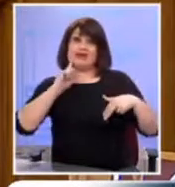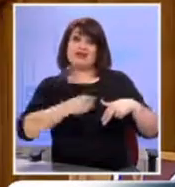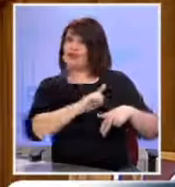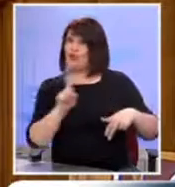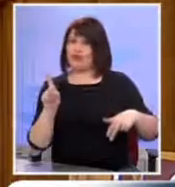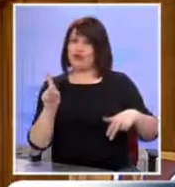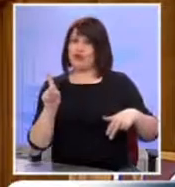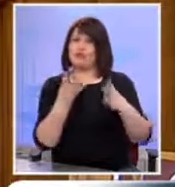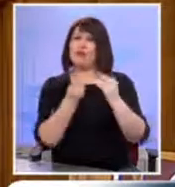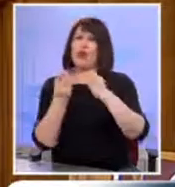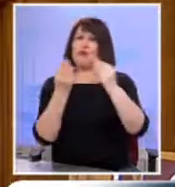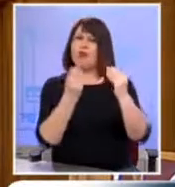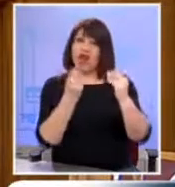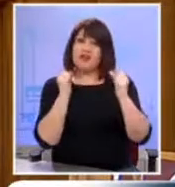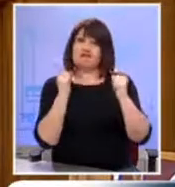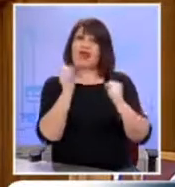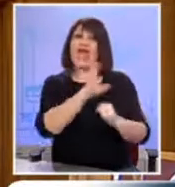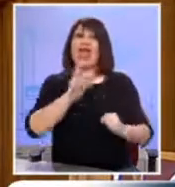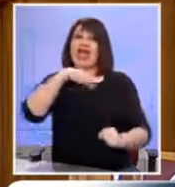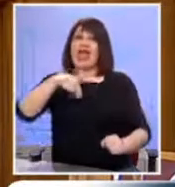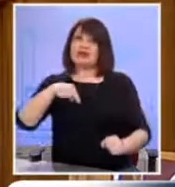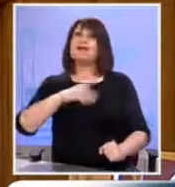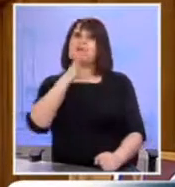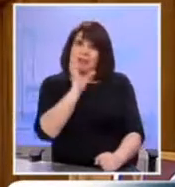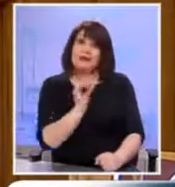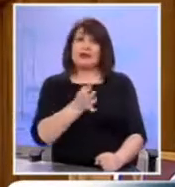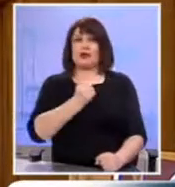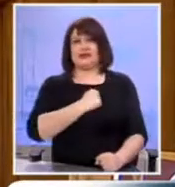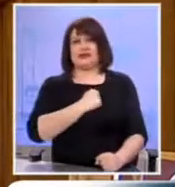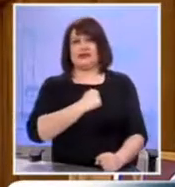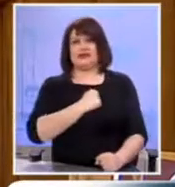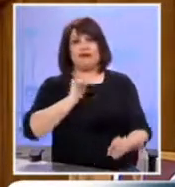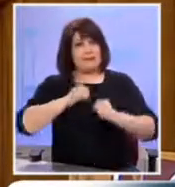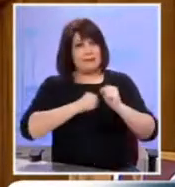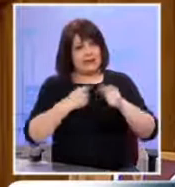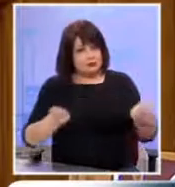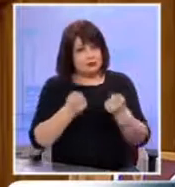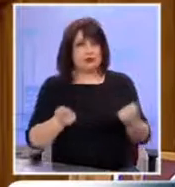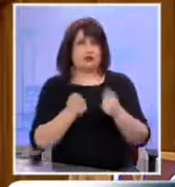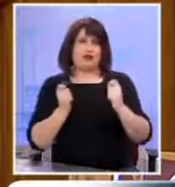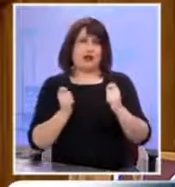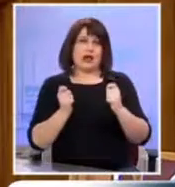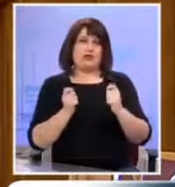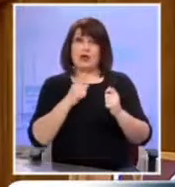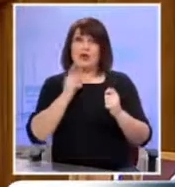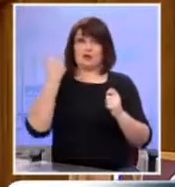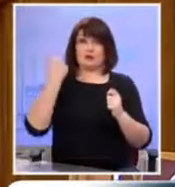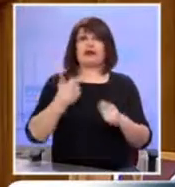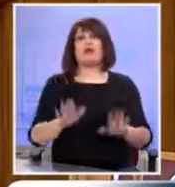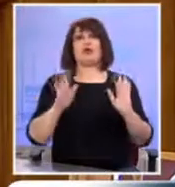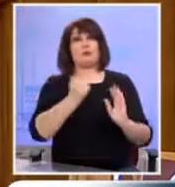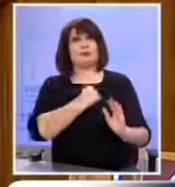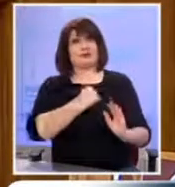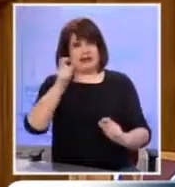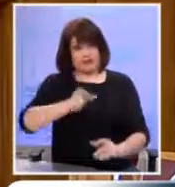πλουραλιστική, ζωντανή ΕΡΤ το εννοούμε. Το εννοούμε και θα το παλέψουμε κόντρα στην πεπατημένη. Με πίστη στους